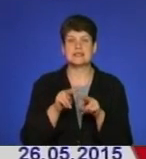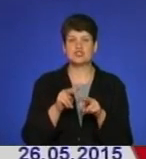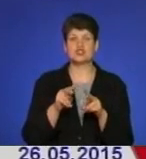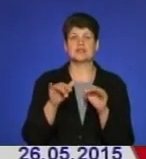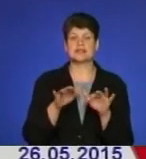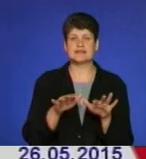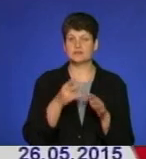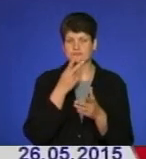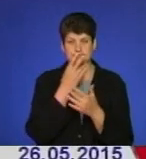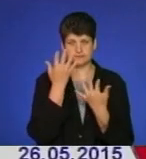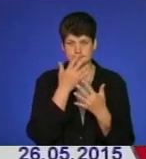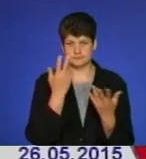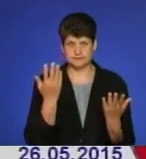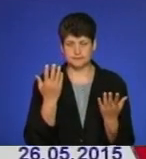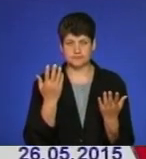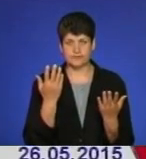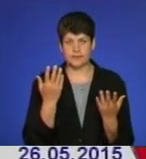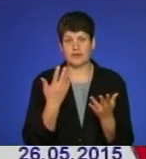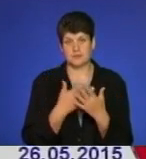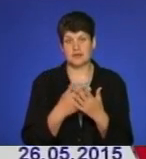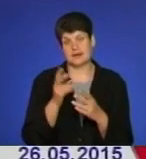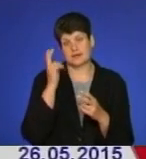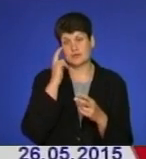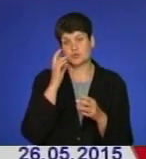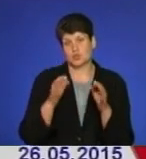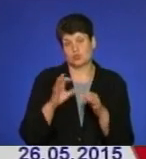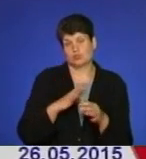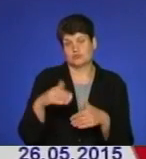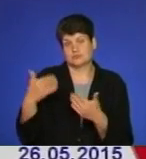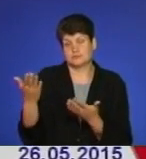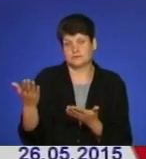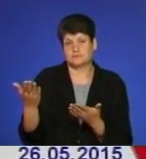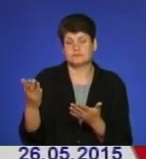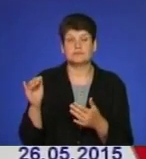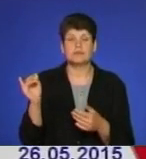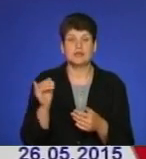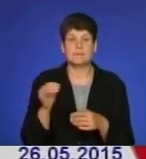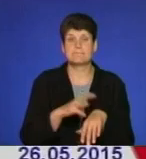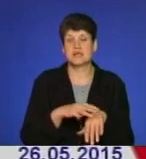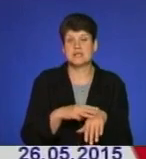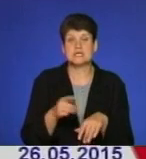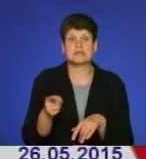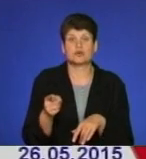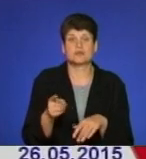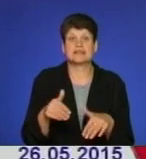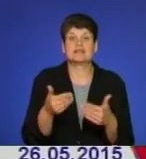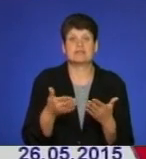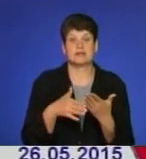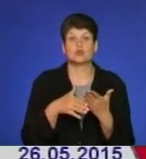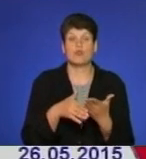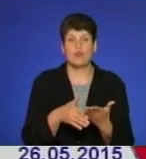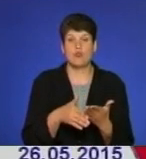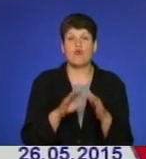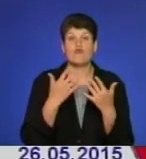даному випадку, напевно, ж десь якимось київським судом. І міліція Тернополя надавала допомогу